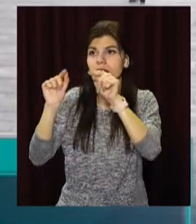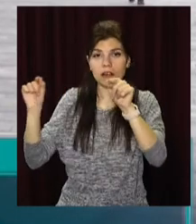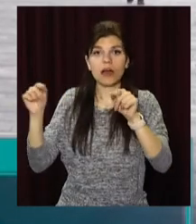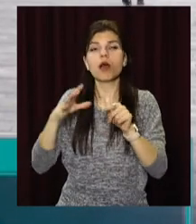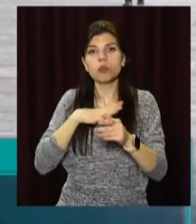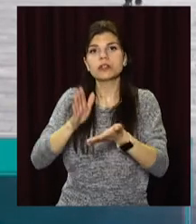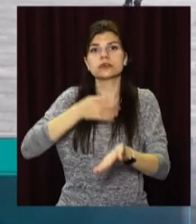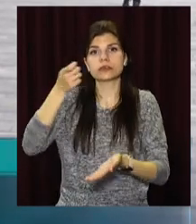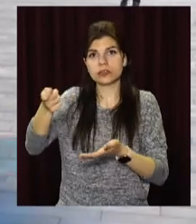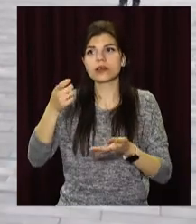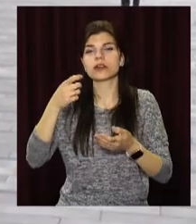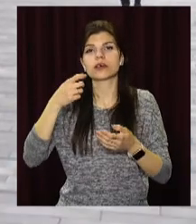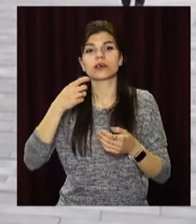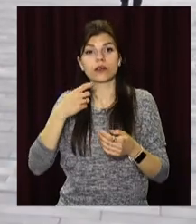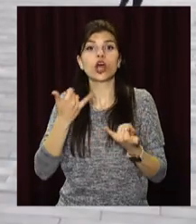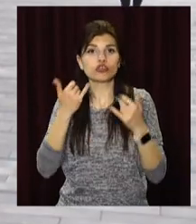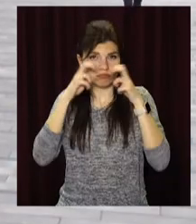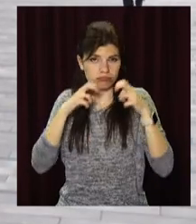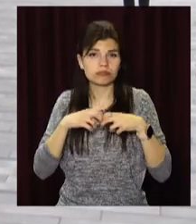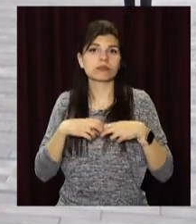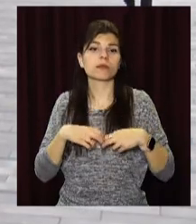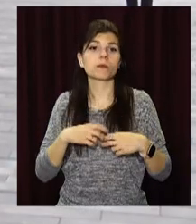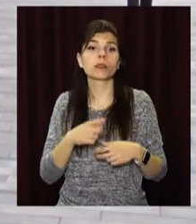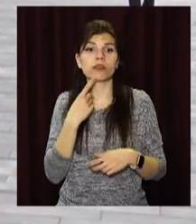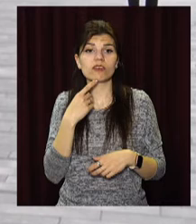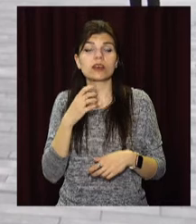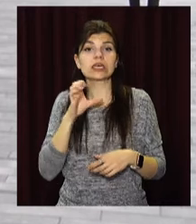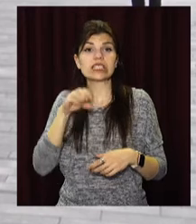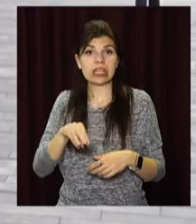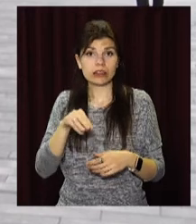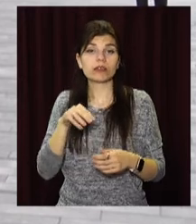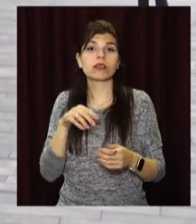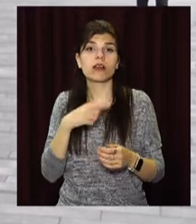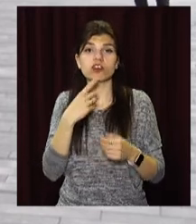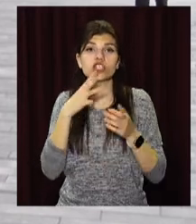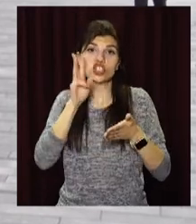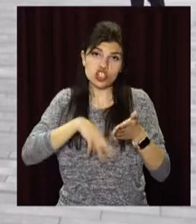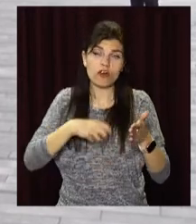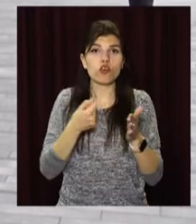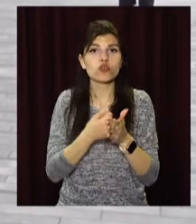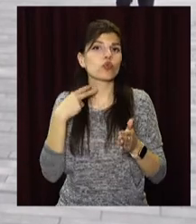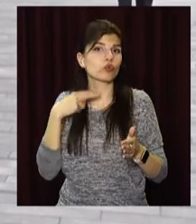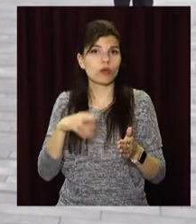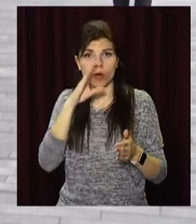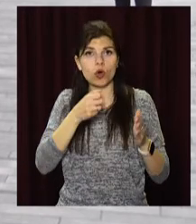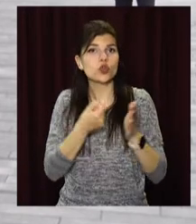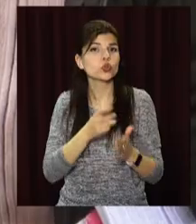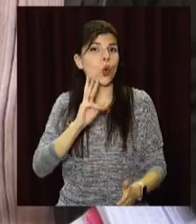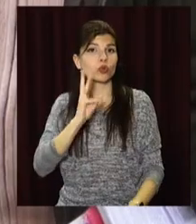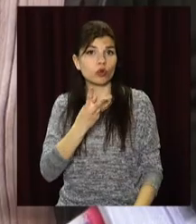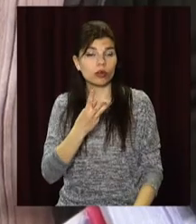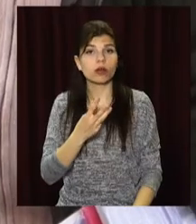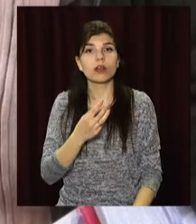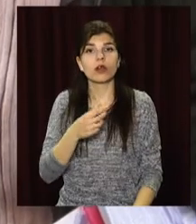запити. Наразі тривають слідчі дії. Санкція даної статті передбачає покарання від штрафу до обмеження волі на строк до 3 років.